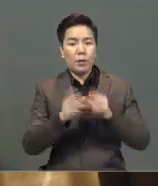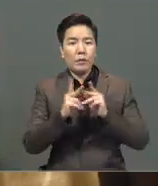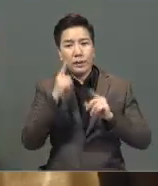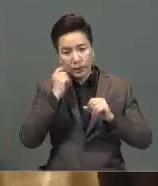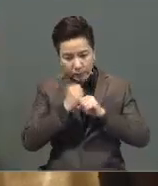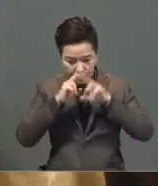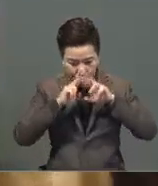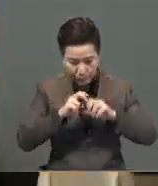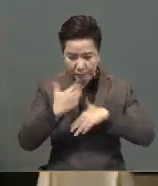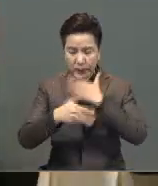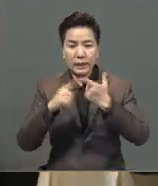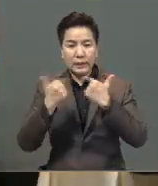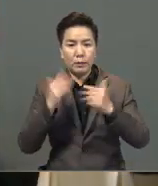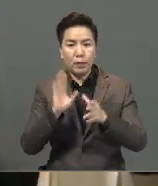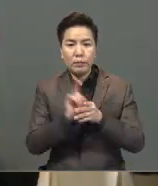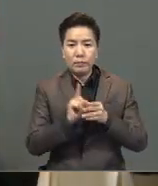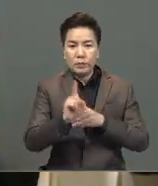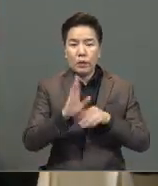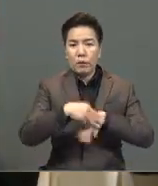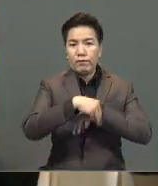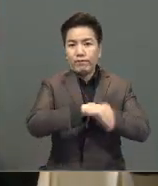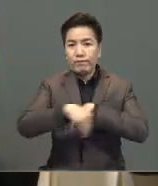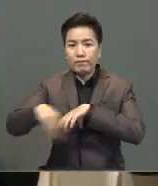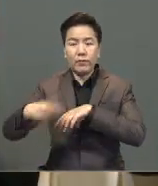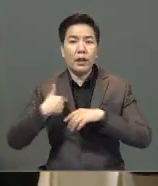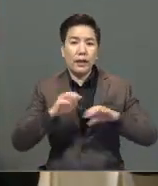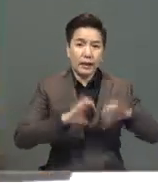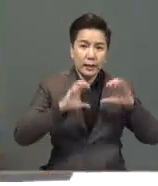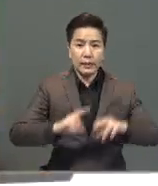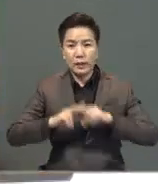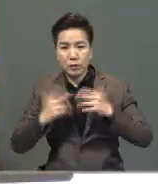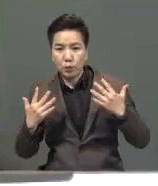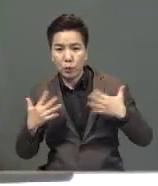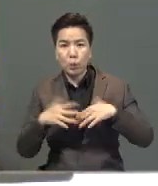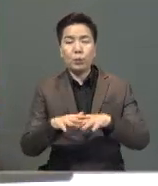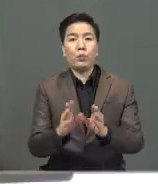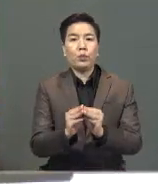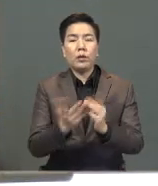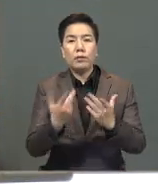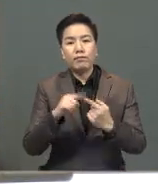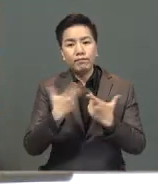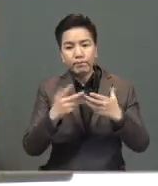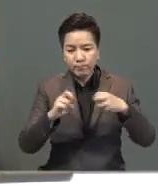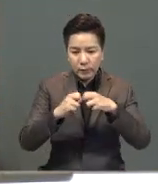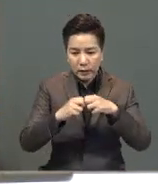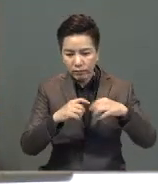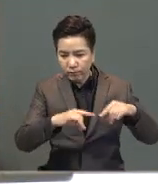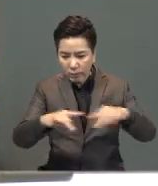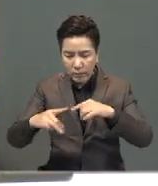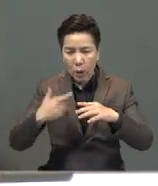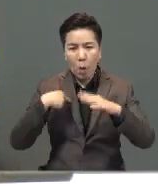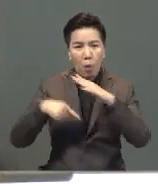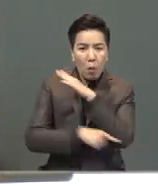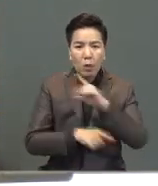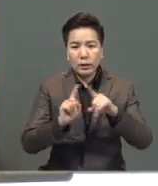เพื่อการวิจัยและพัฒนาที่ผู้แทนจากหน่วยงานต่างๆครับทั้งภาครัฐเอกชนเข้าร่วมประชุมเพื่ออะไรข้อยุติแนวทางการ